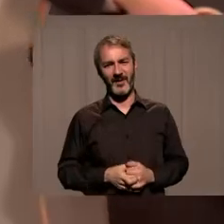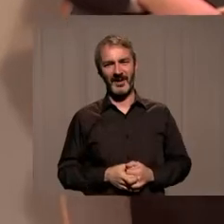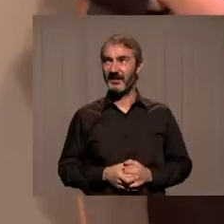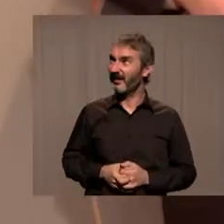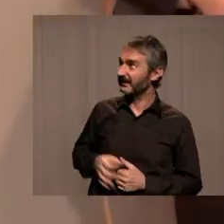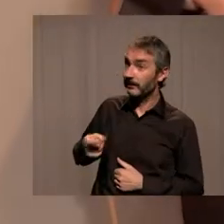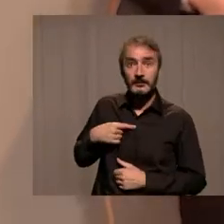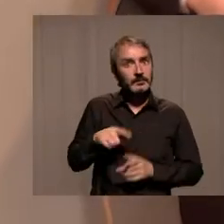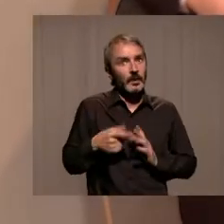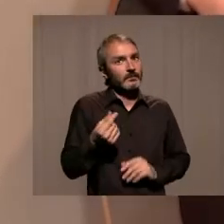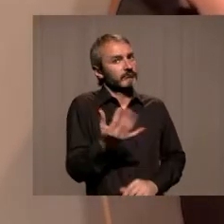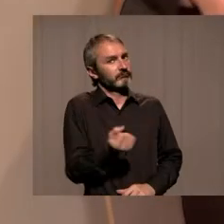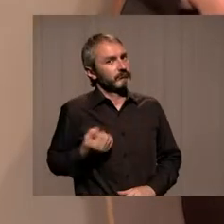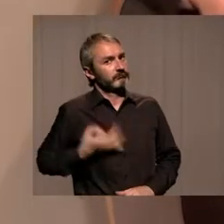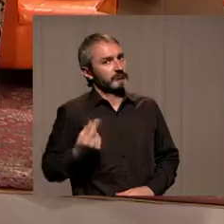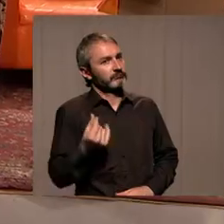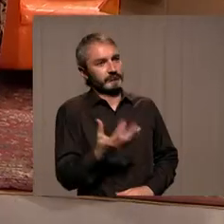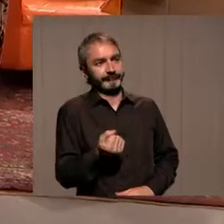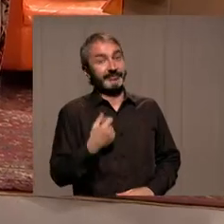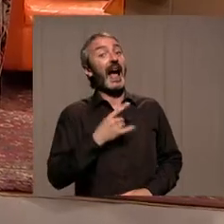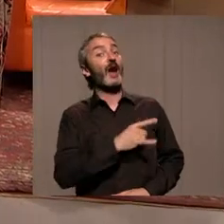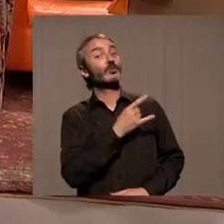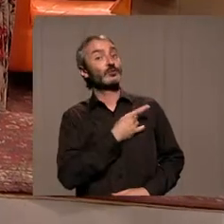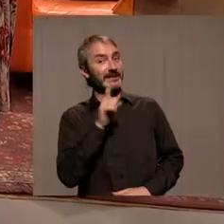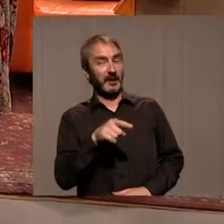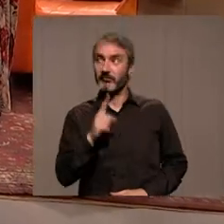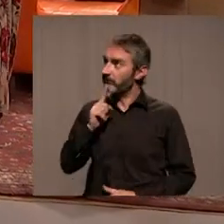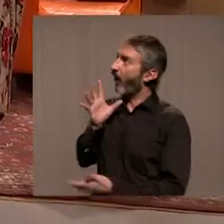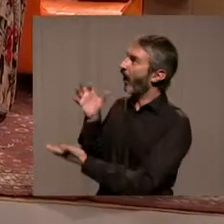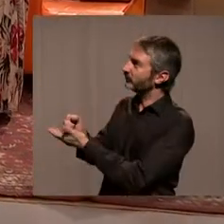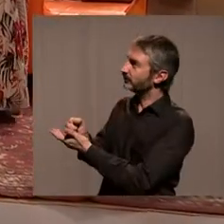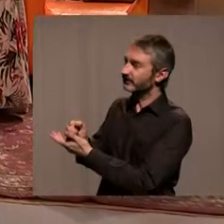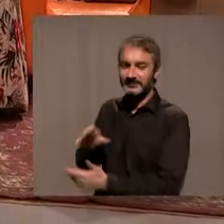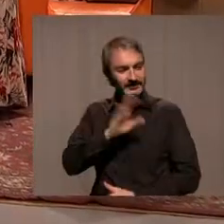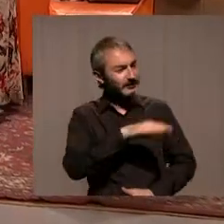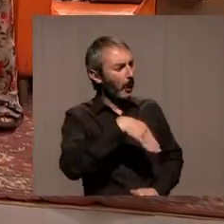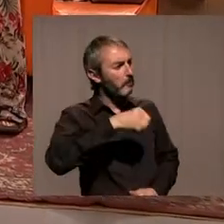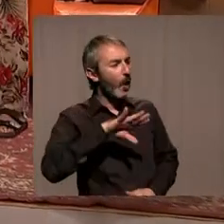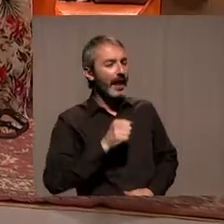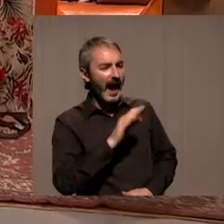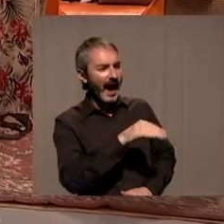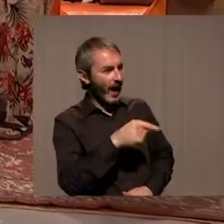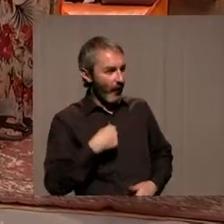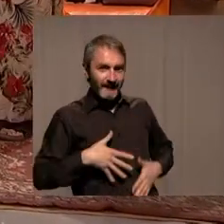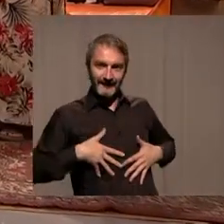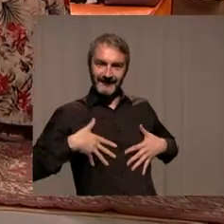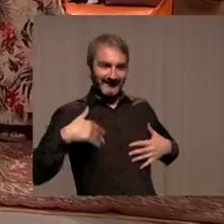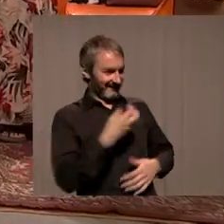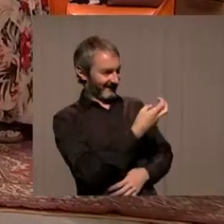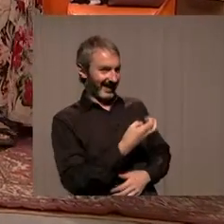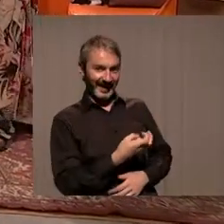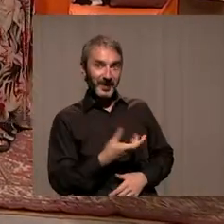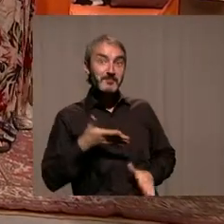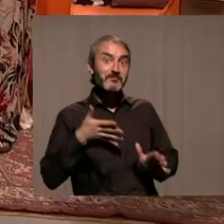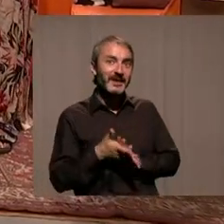No, s'ha d'estalviar aigua. És una qüestió ecològica. Mira, tens raó. Raó. Mònica, què t'anava a dir? Fa molta il·lusió que estiguis aquí perquè, entre